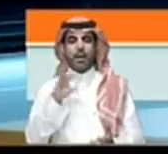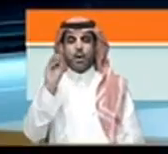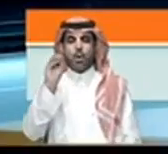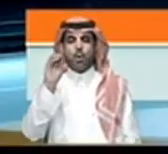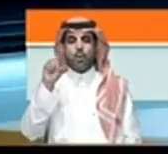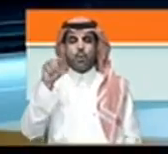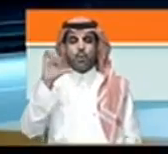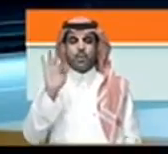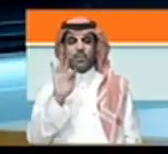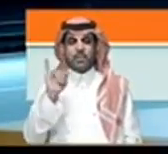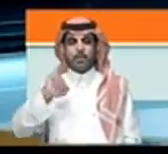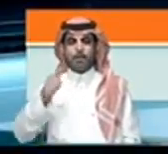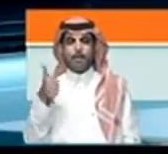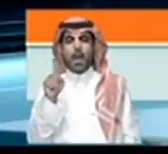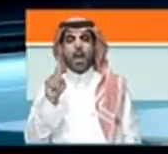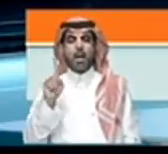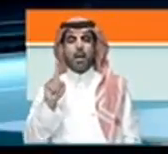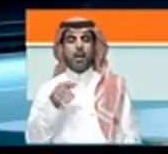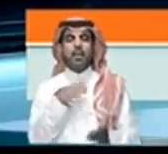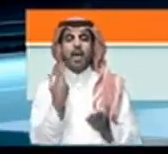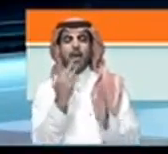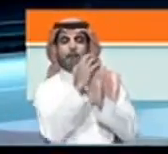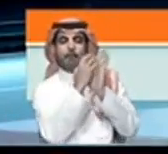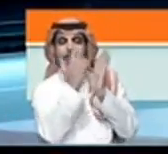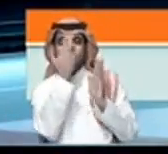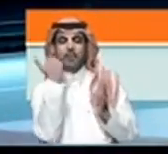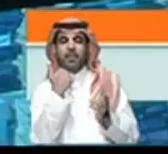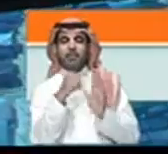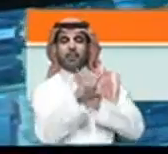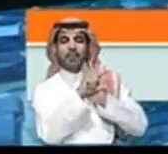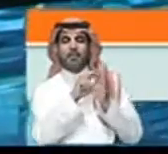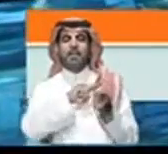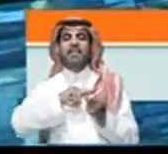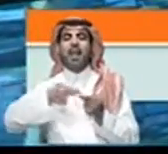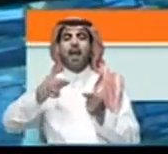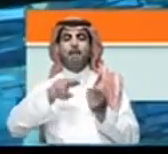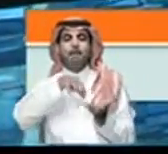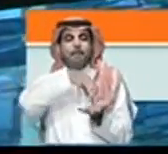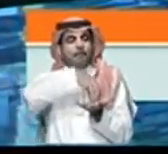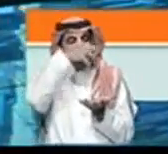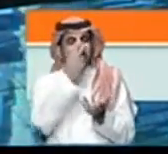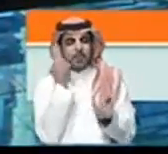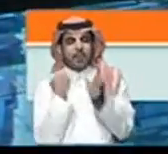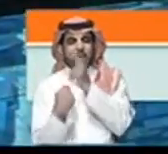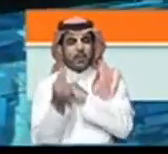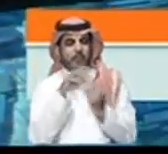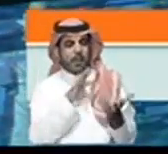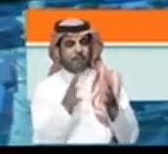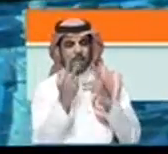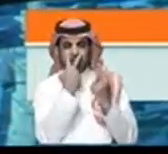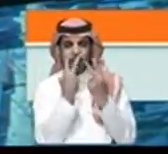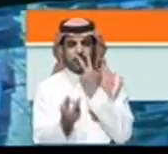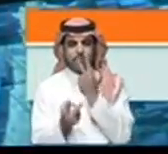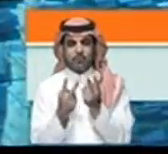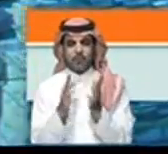وفي مدينه هيروشيما متحف هيروشيما التذكاري للسلام وتجول سموه في ارجاء المتحف حيث تشاهد عرضا